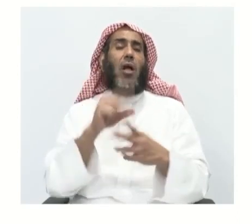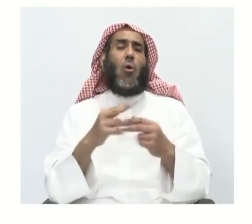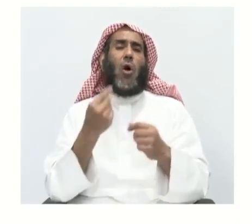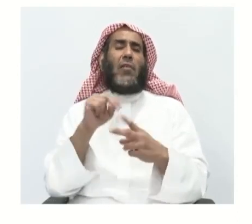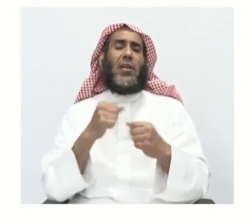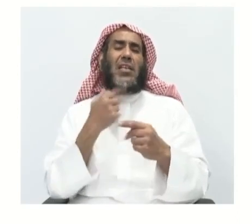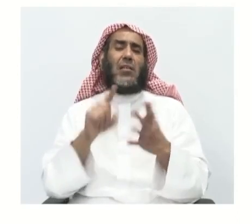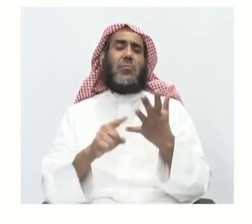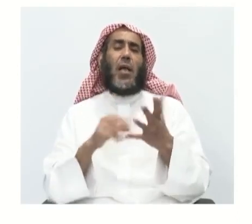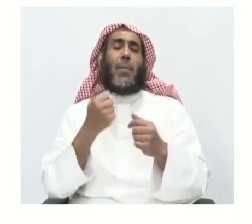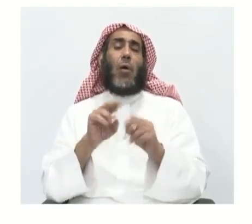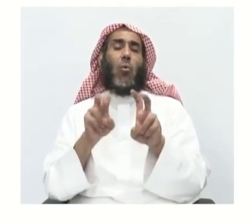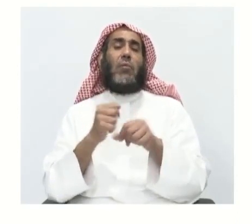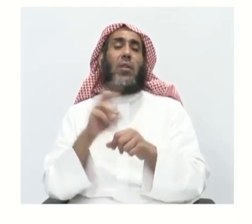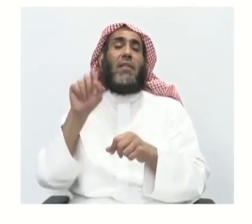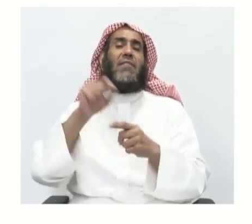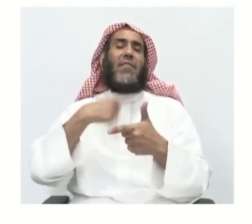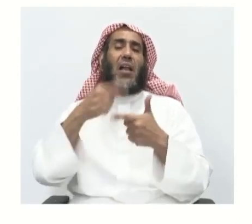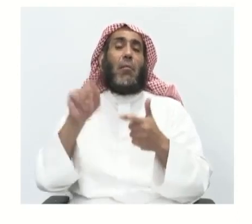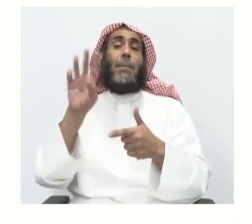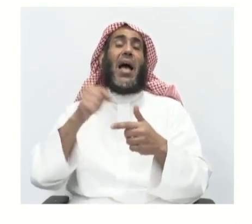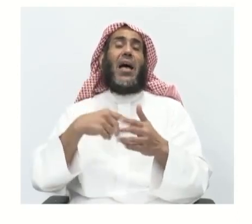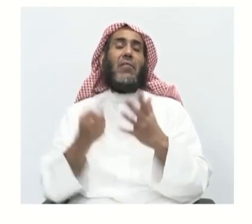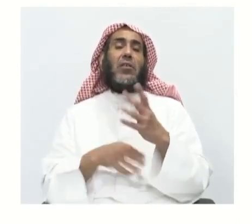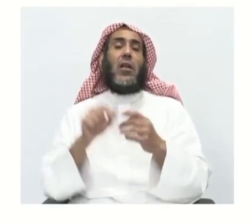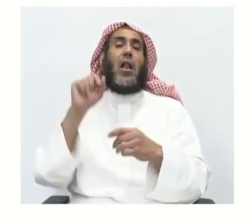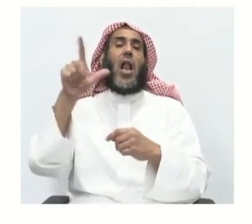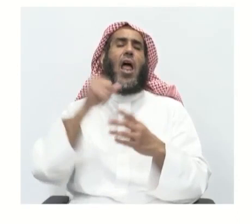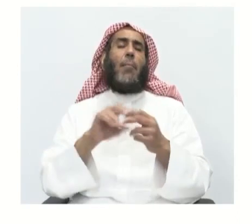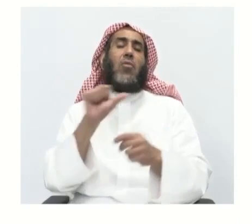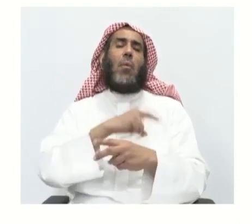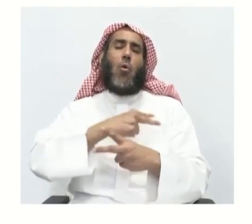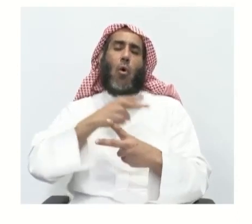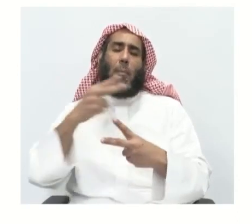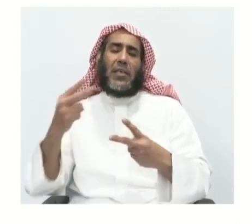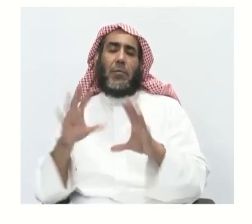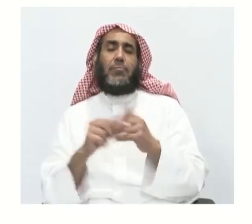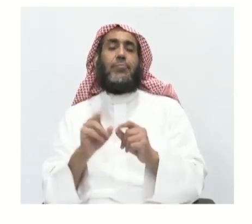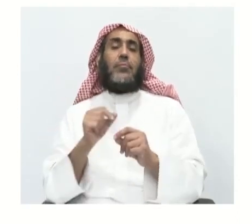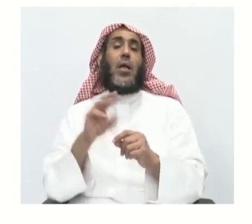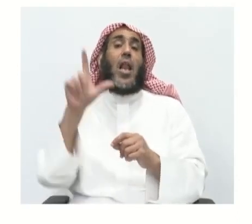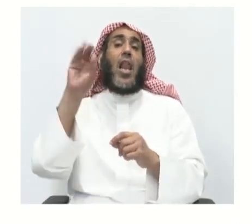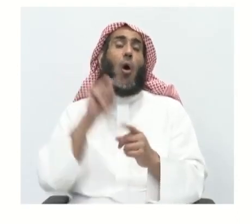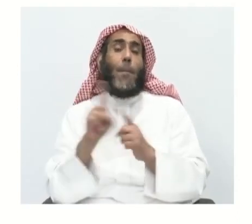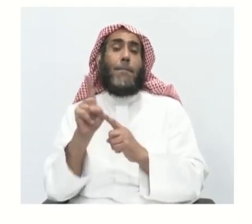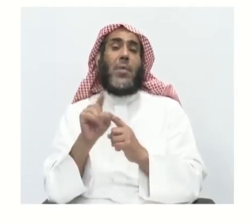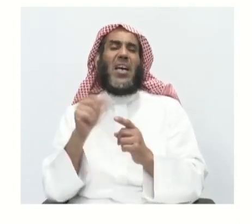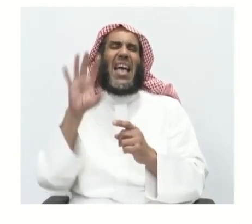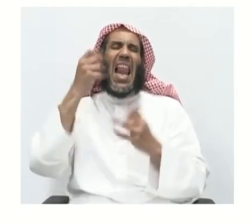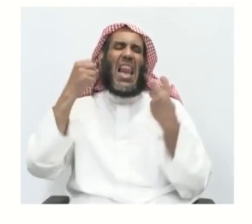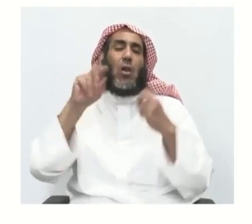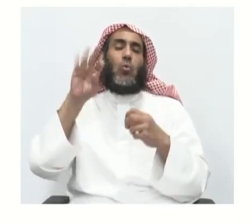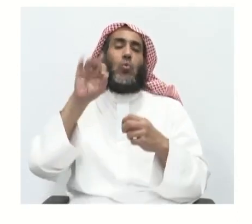صالحه للابتداء بها او الوقوف عليها مثل فاء العطف باء الجر اللام الضمائر وما شابهها لاحظ لهم كالاسود